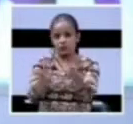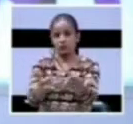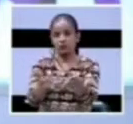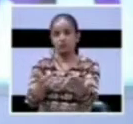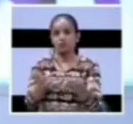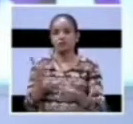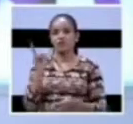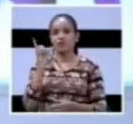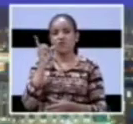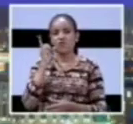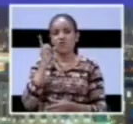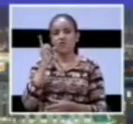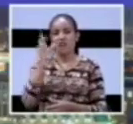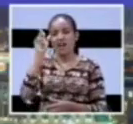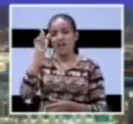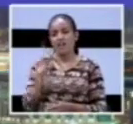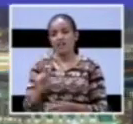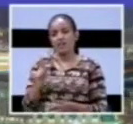ፋና ዘርኣፅዮን